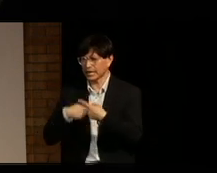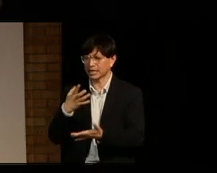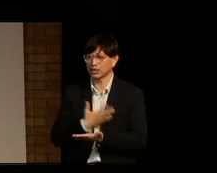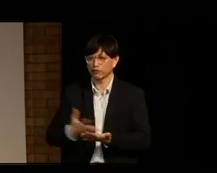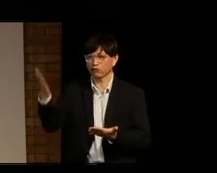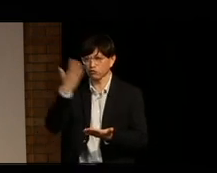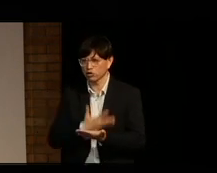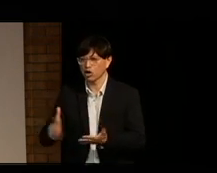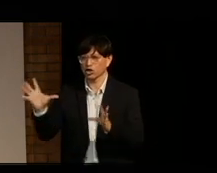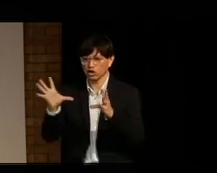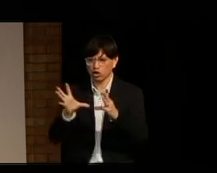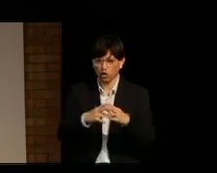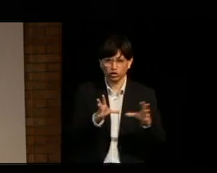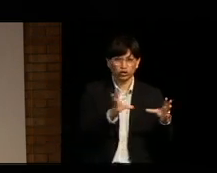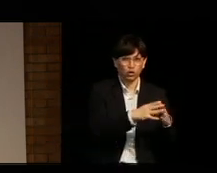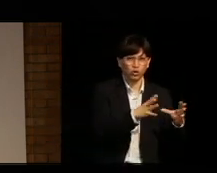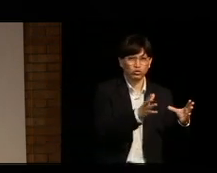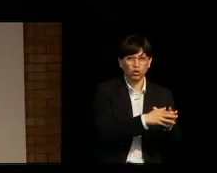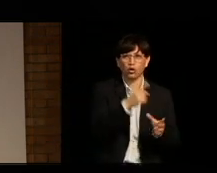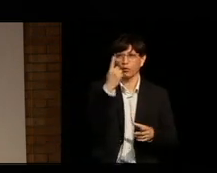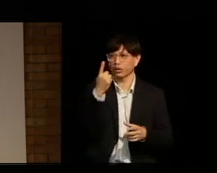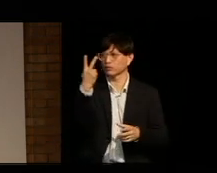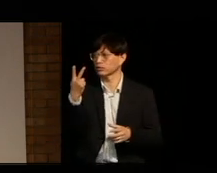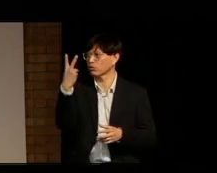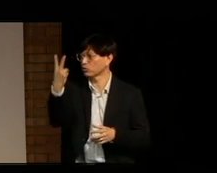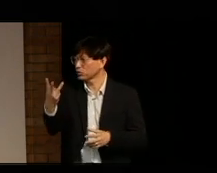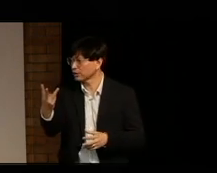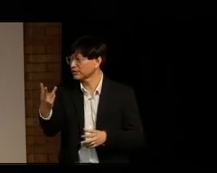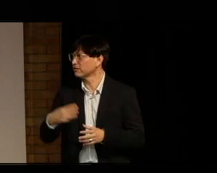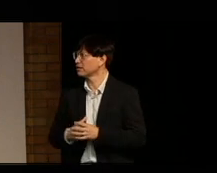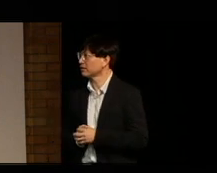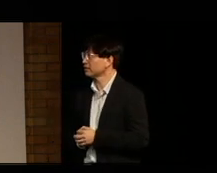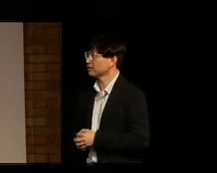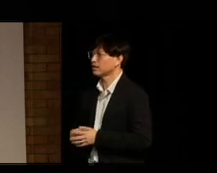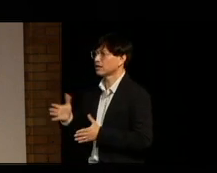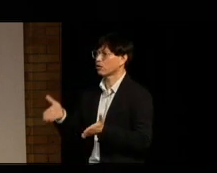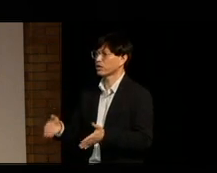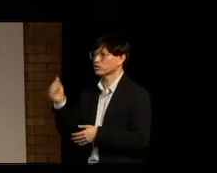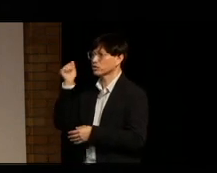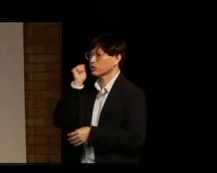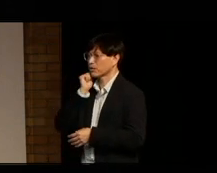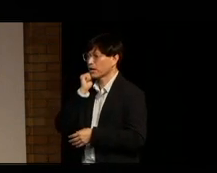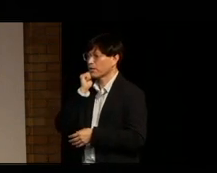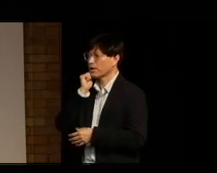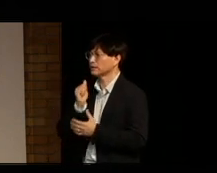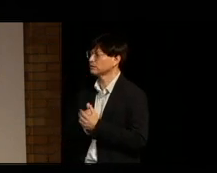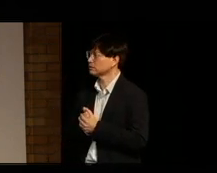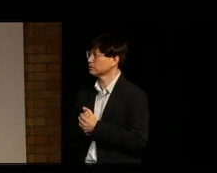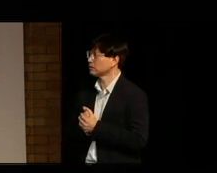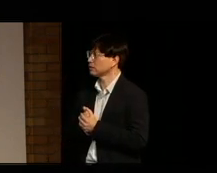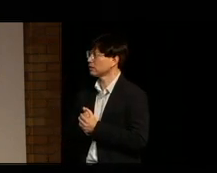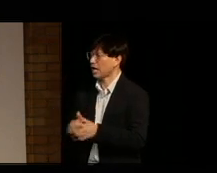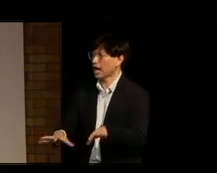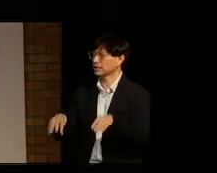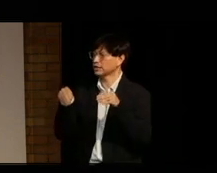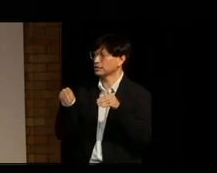corsi di di primo secondo e terzo livello Qui c'è una ragazza una ragazza una mamma che proprio ha iniziato i corsi nelle